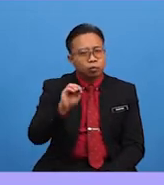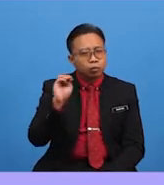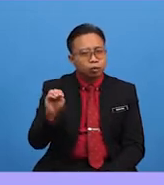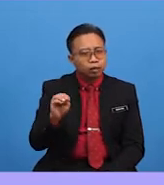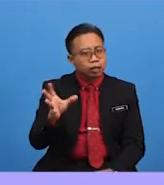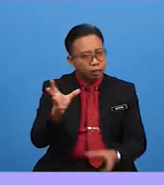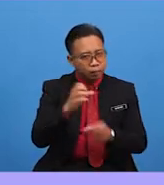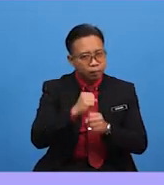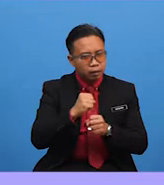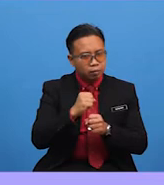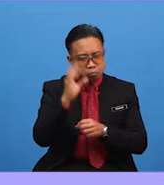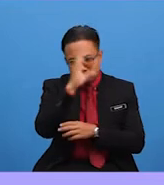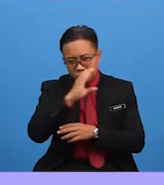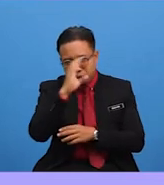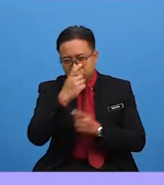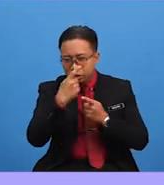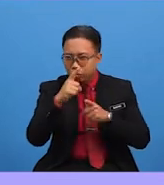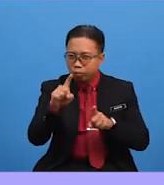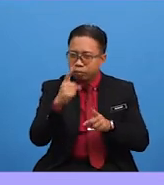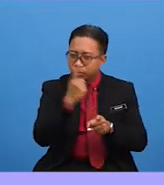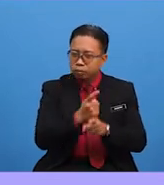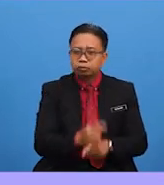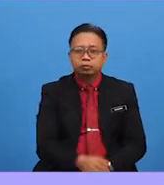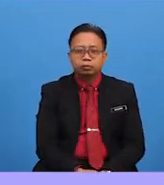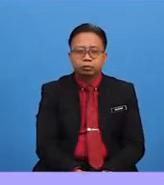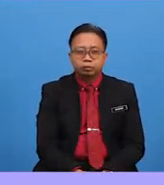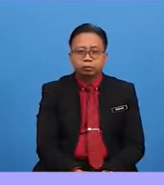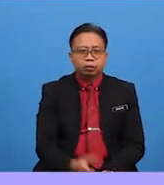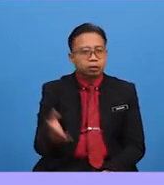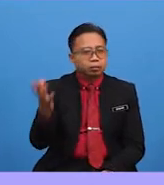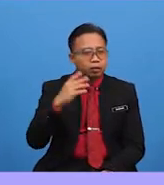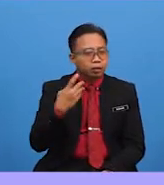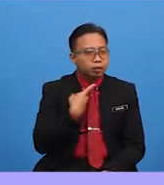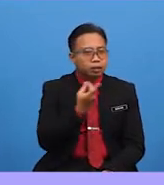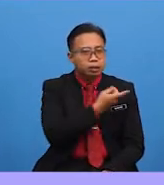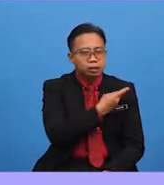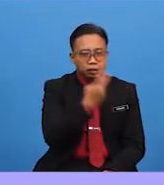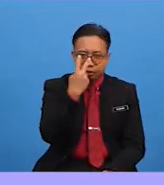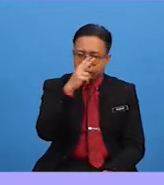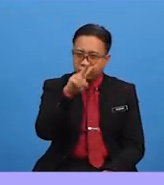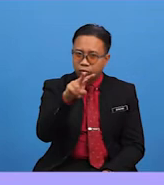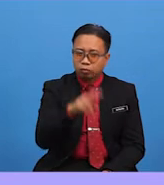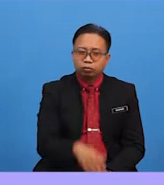Murid-murid dapat mencari jawapan yang betul? Mari kita semak.